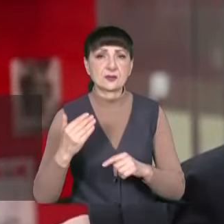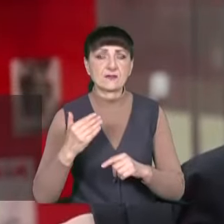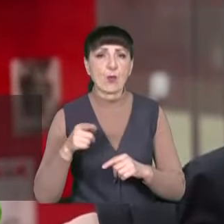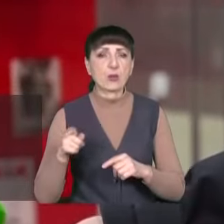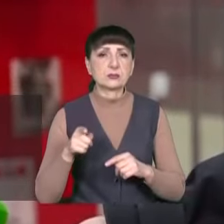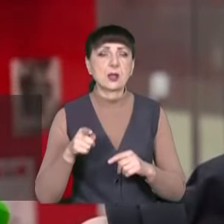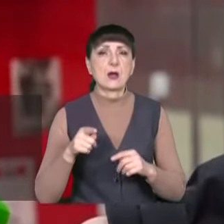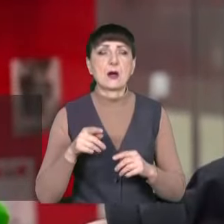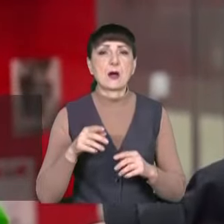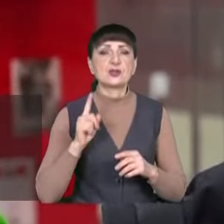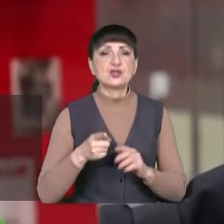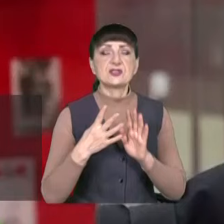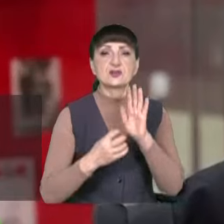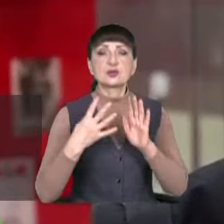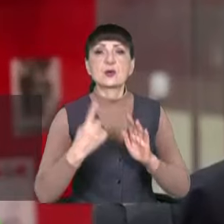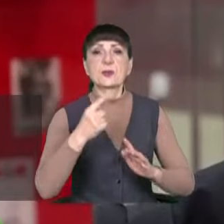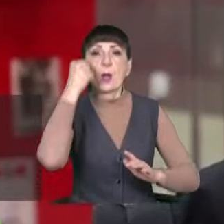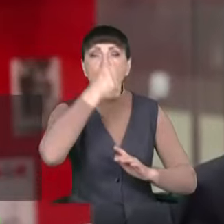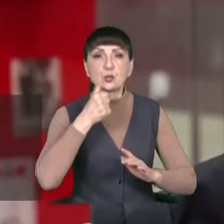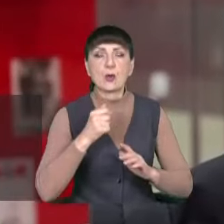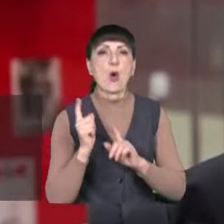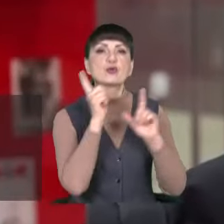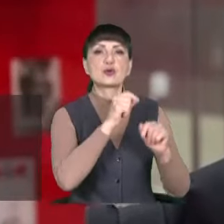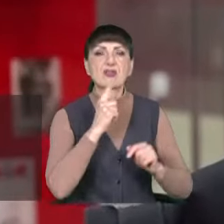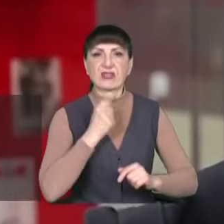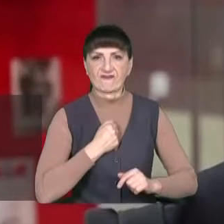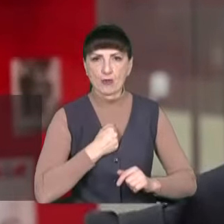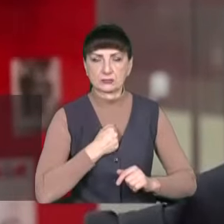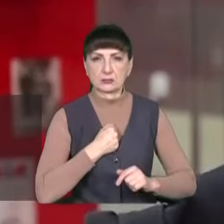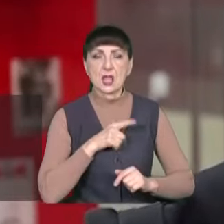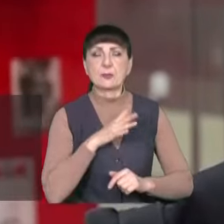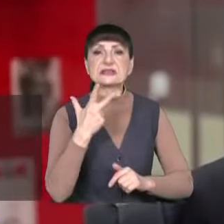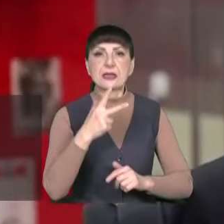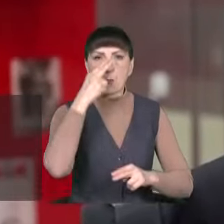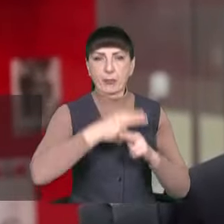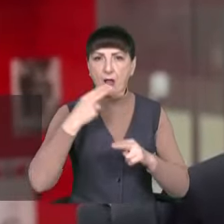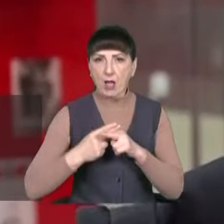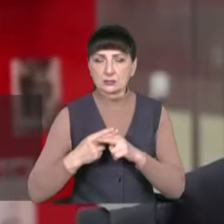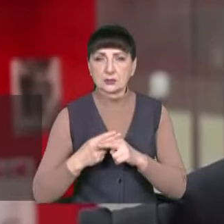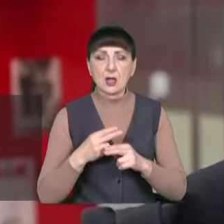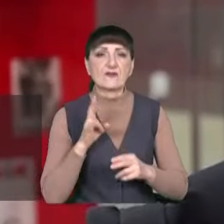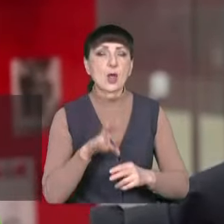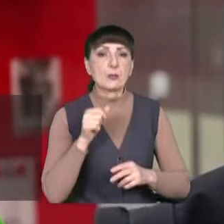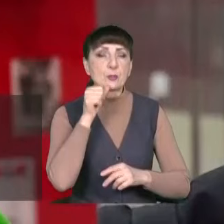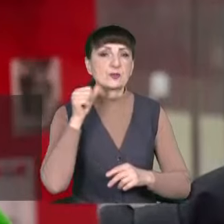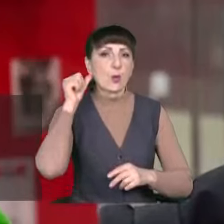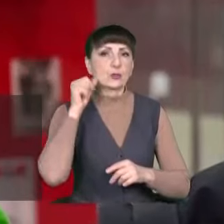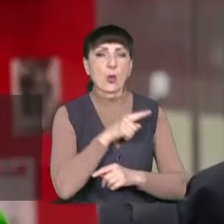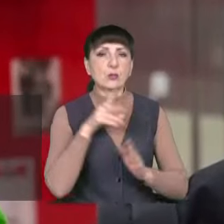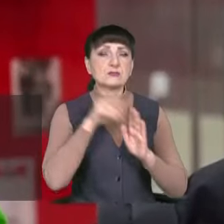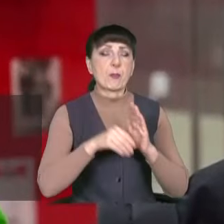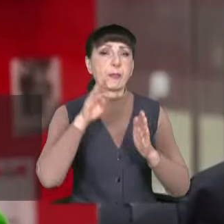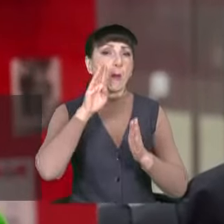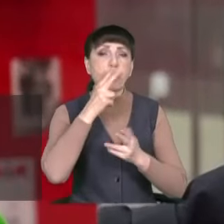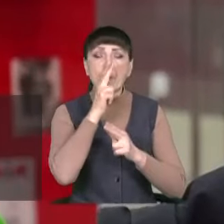Даулеткулов Кадырбек в 1941 году ушел на фронт. Их было три брата. До ноября месяца прошлого года он числился